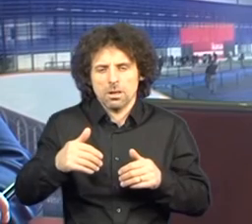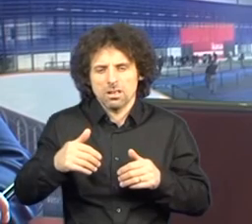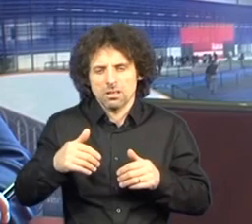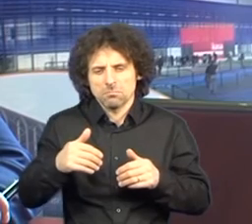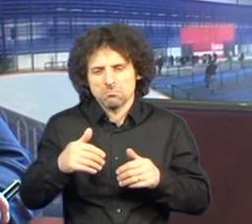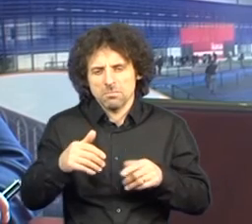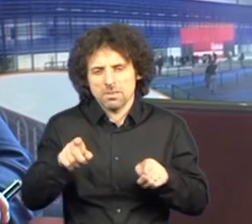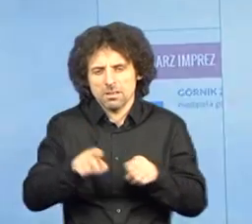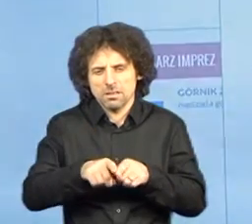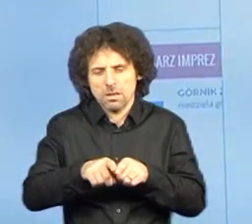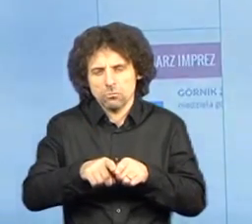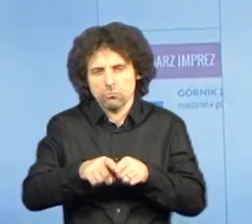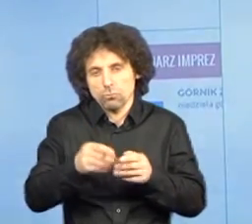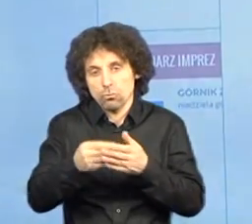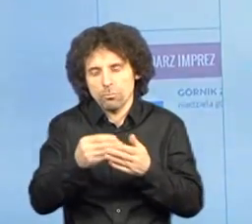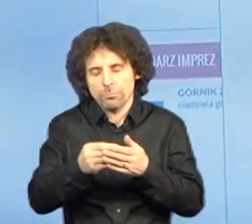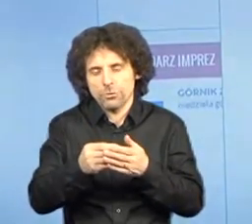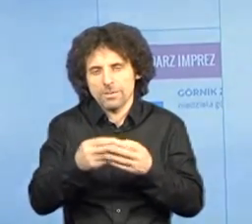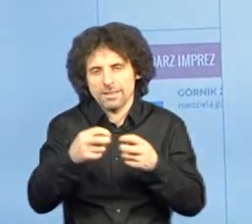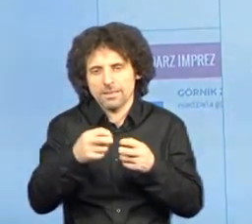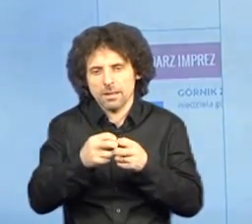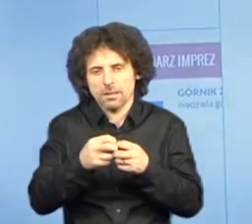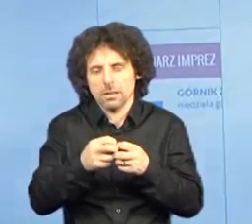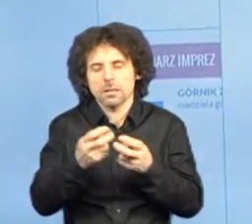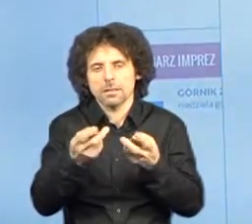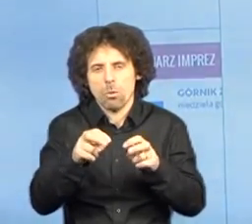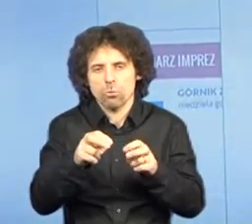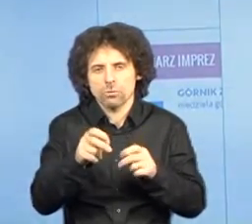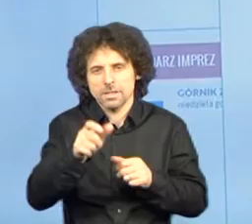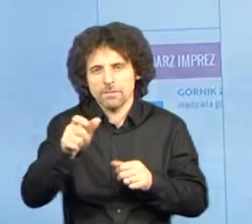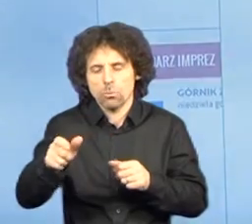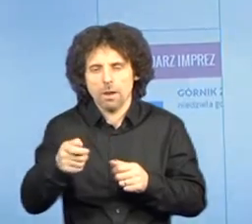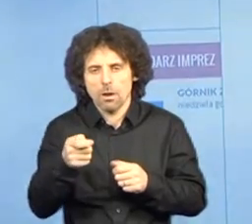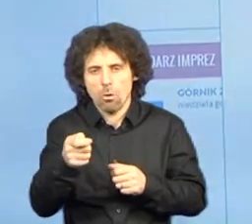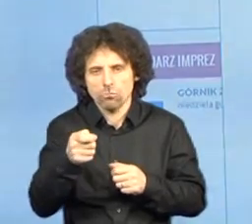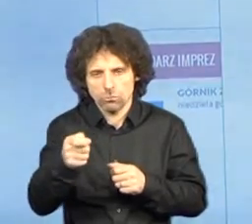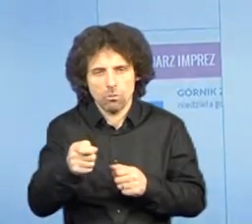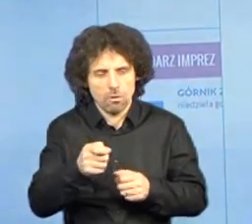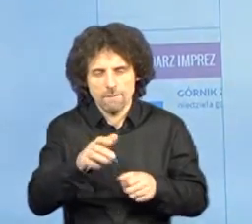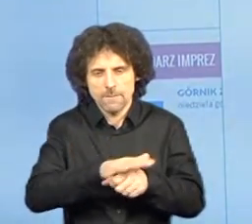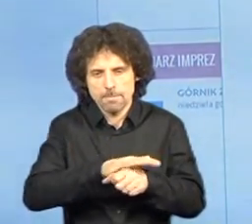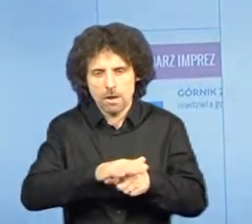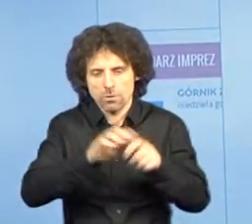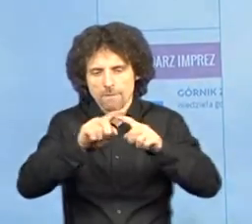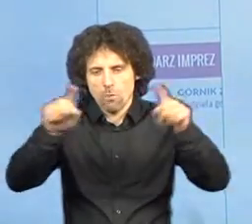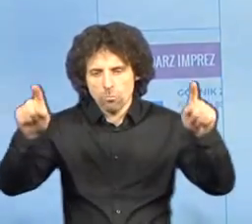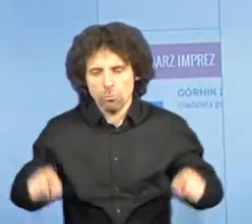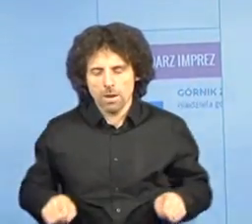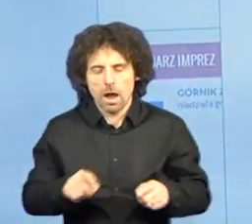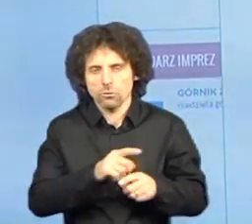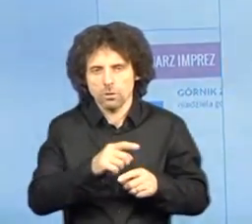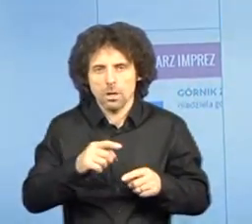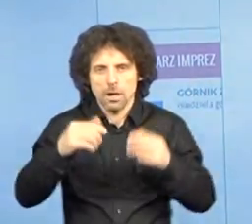już dzisiaj zakupić sobie bilet. Po wejściu na stronę należy założyć swoje indywidualne konto. Po wypełnieniu formularza i potwierdzeniu